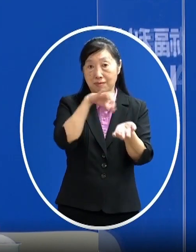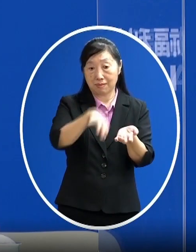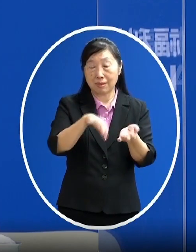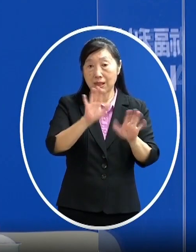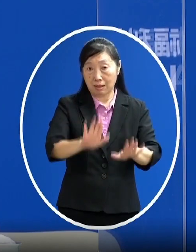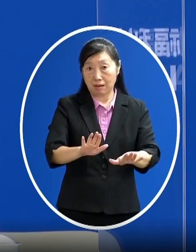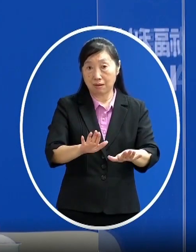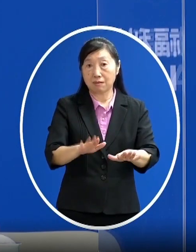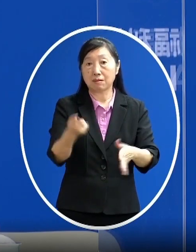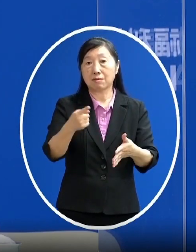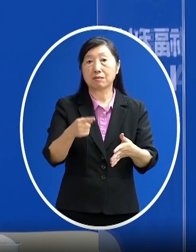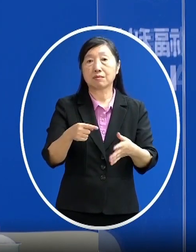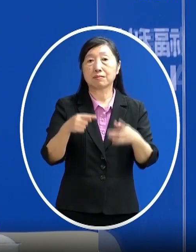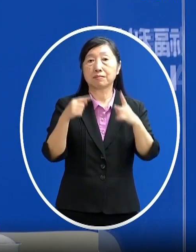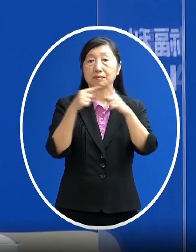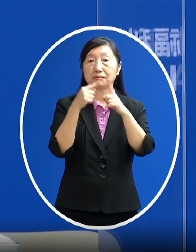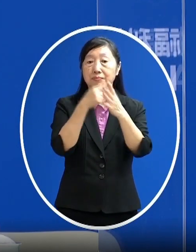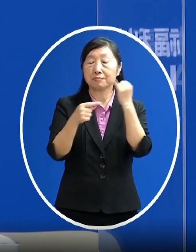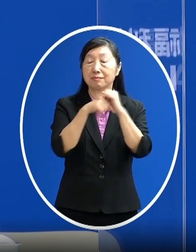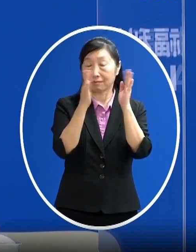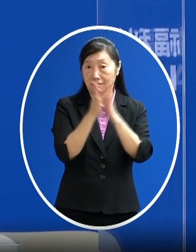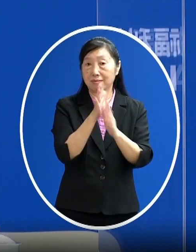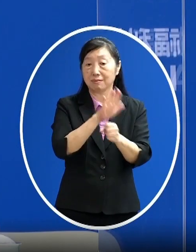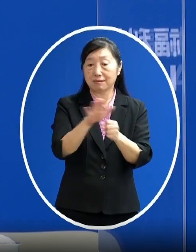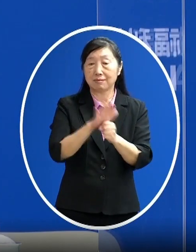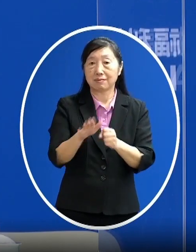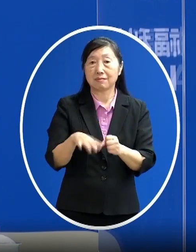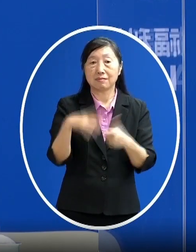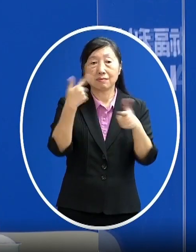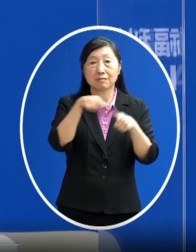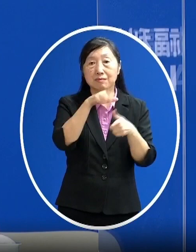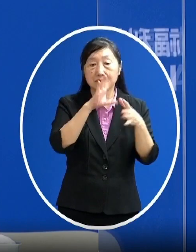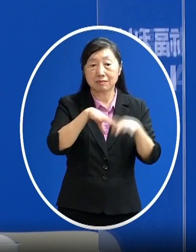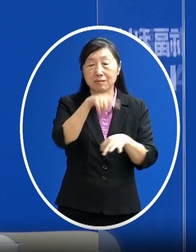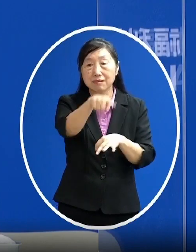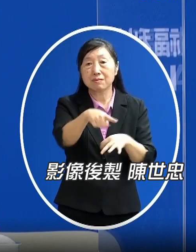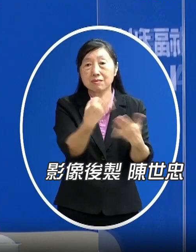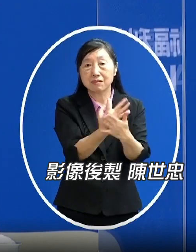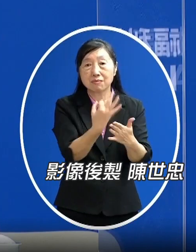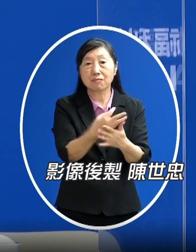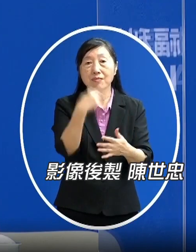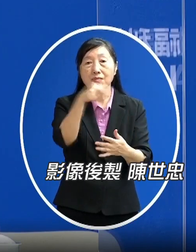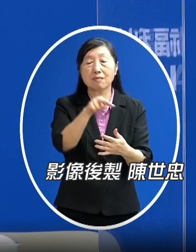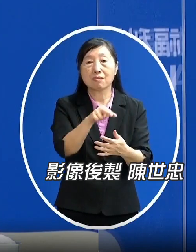能量是充足的，好，并不是说因为医疗能量不充足而